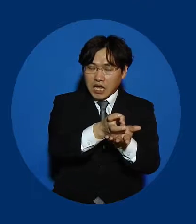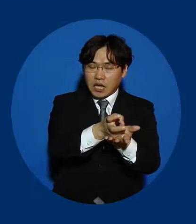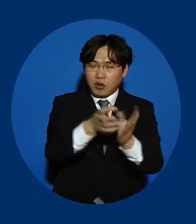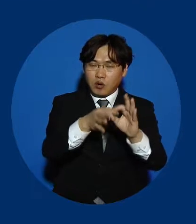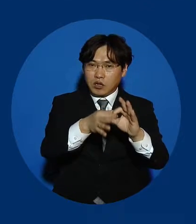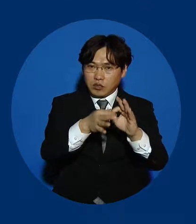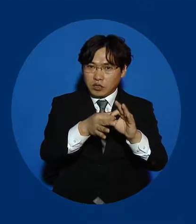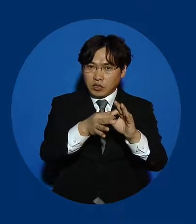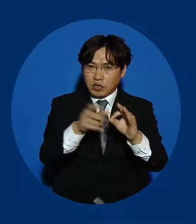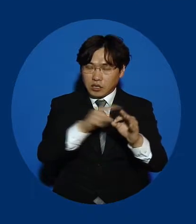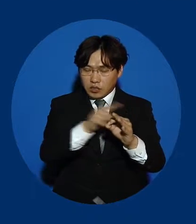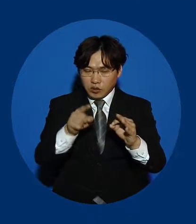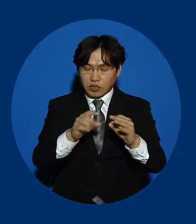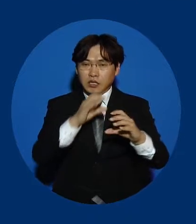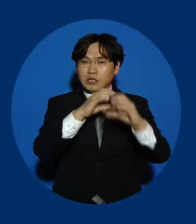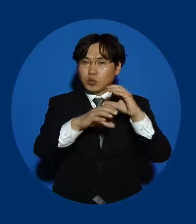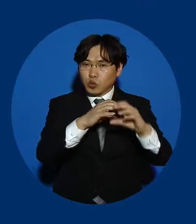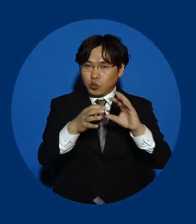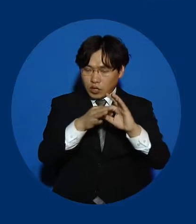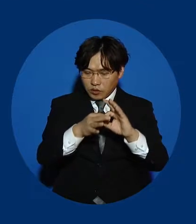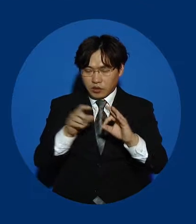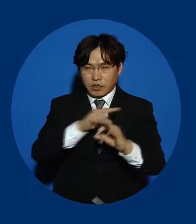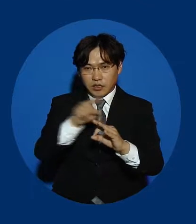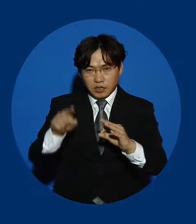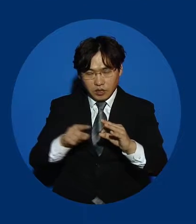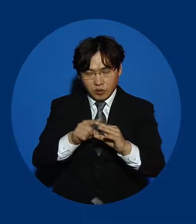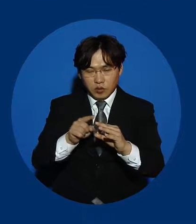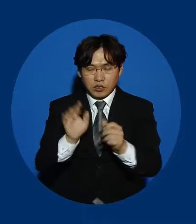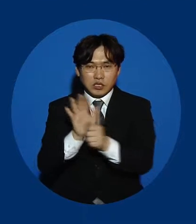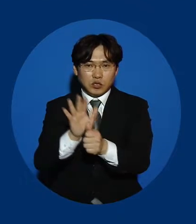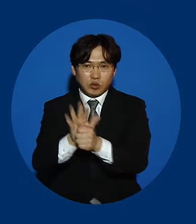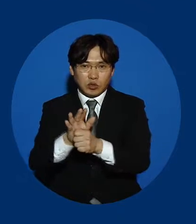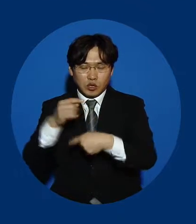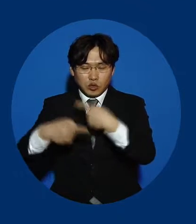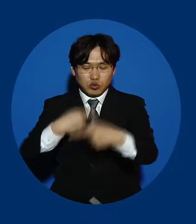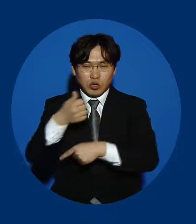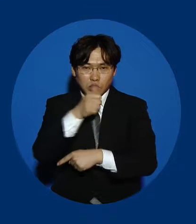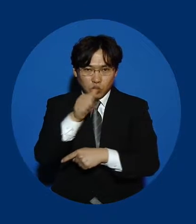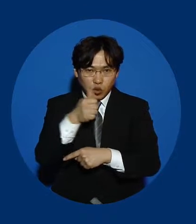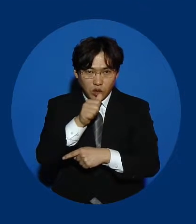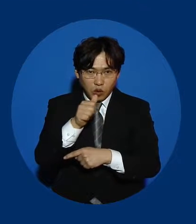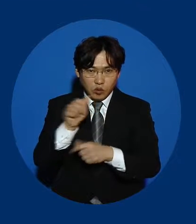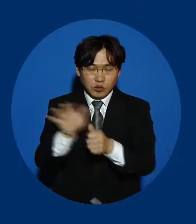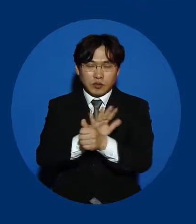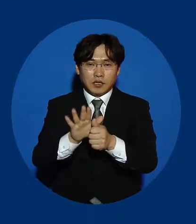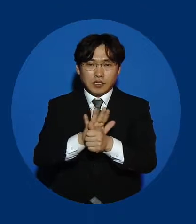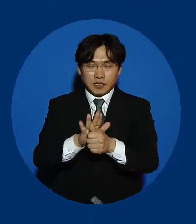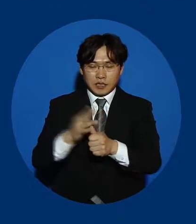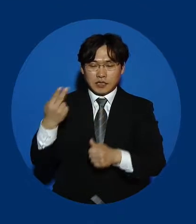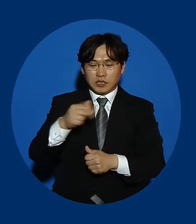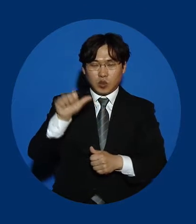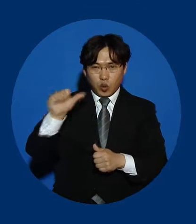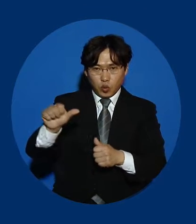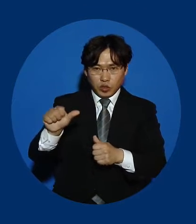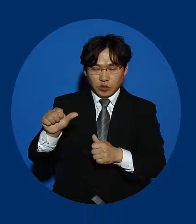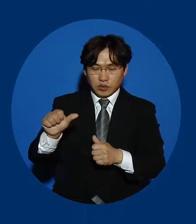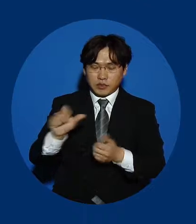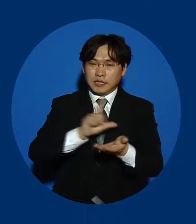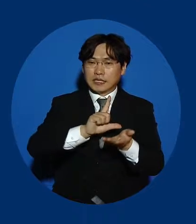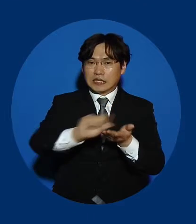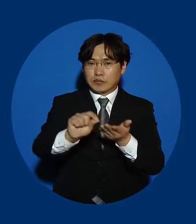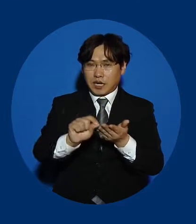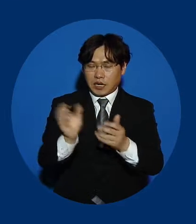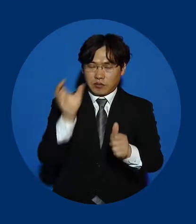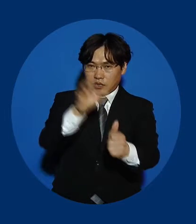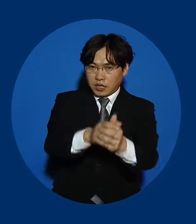영역을 이쪽에서 메꿔야 된다고 봅니다. 이쪽에서 메꿔줘야 돼서 소통력 서비스가 지금 2005년 지방 이양되면서 정부